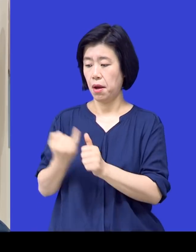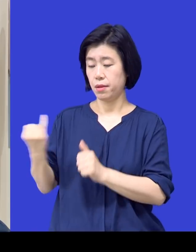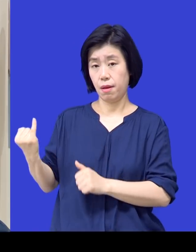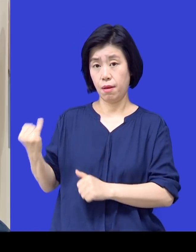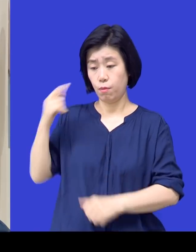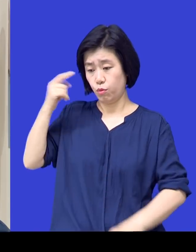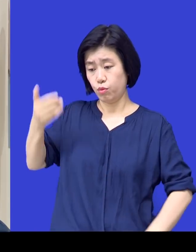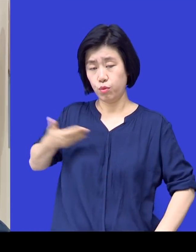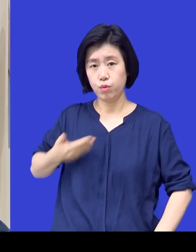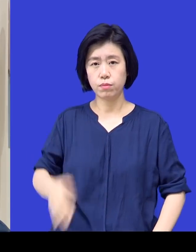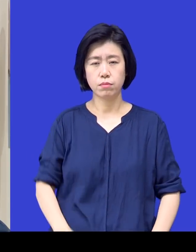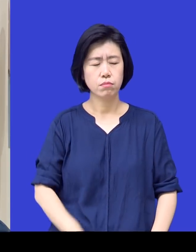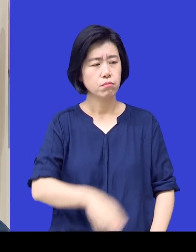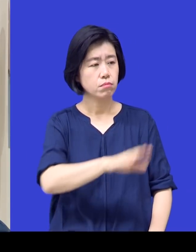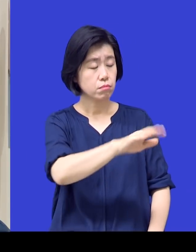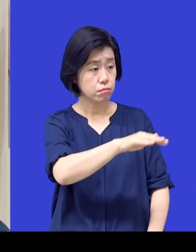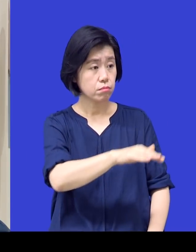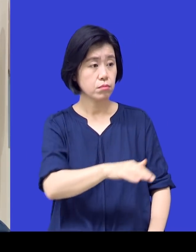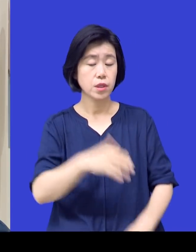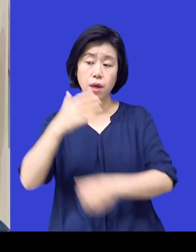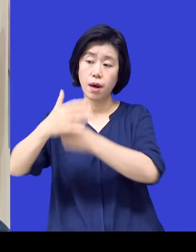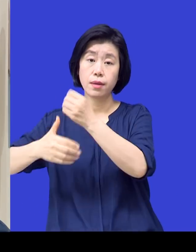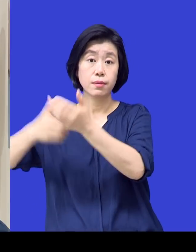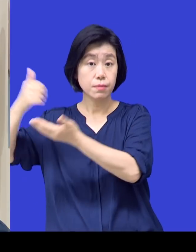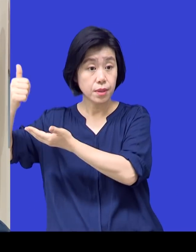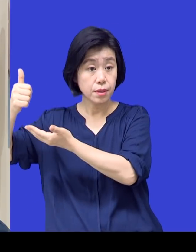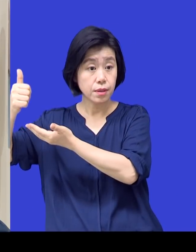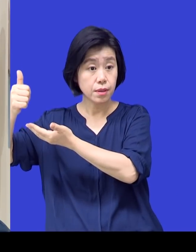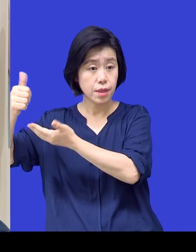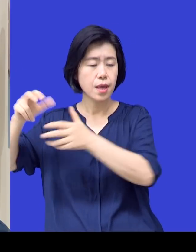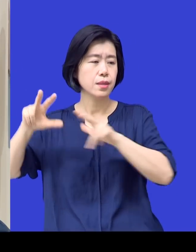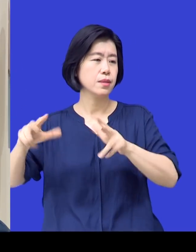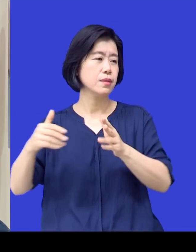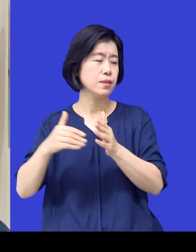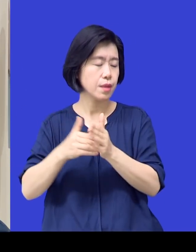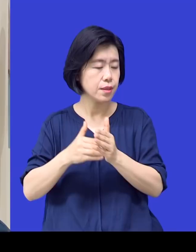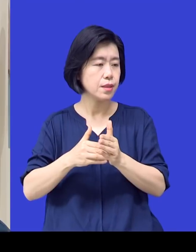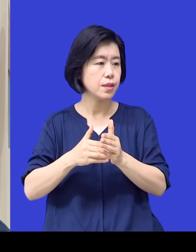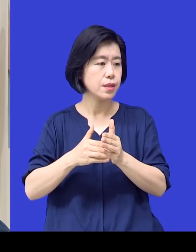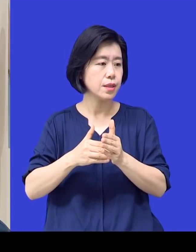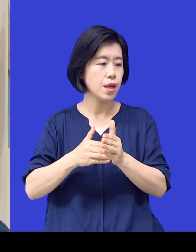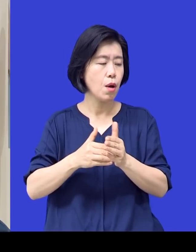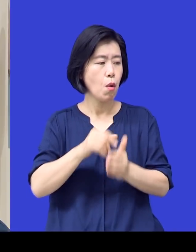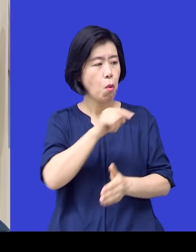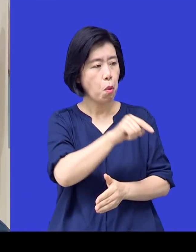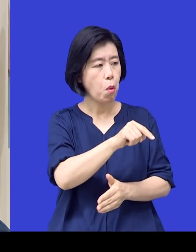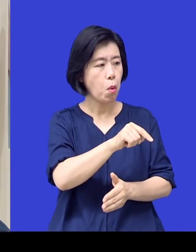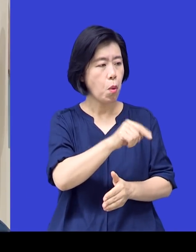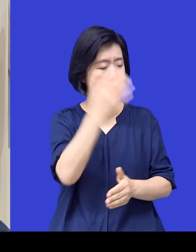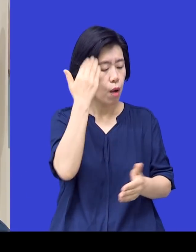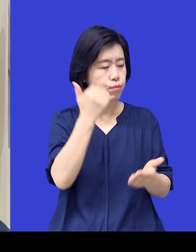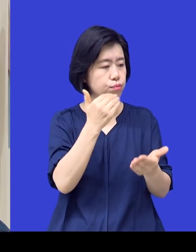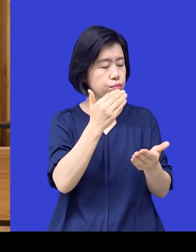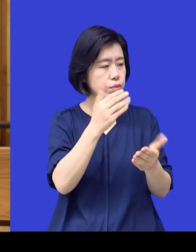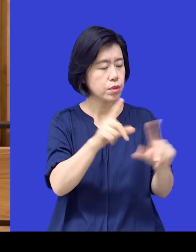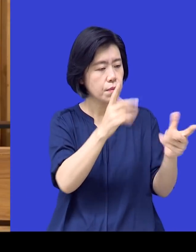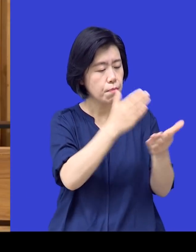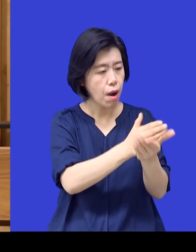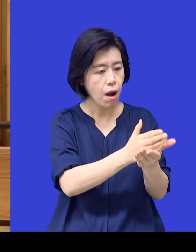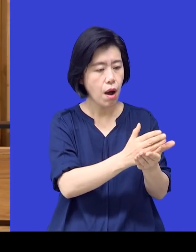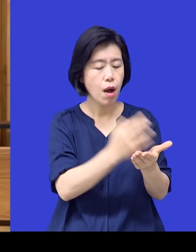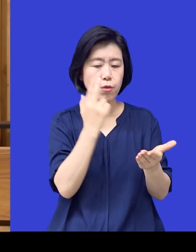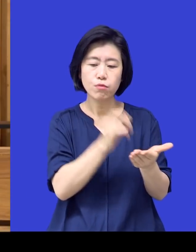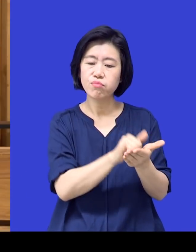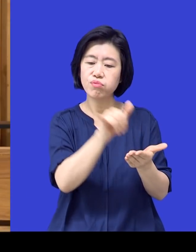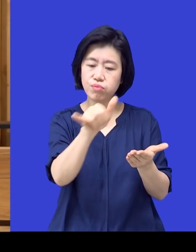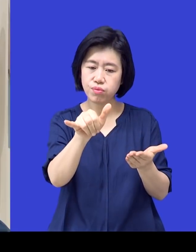당신을 하나님이 이 수많은 경험을 하게 하시고 네. 예를 들면 당신을 일찍 이민 오게 해서 안 해본 일이 없는